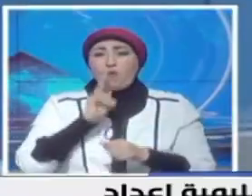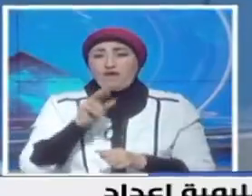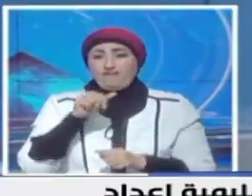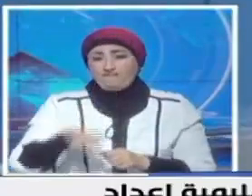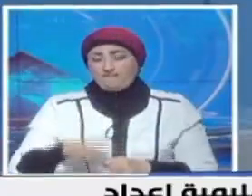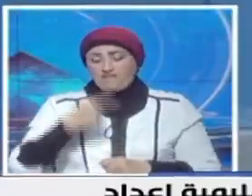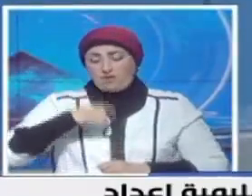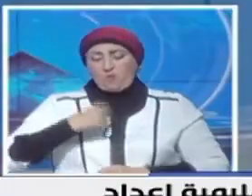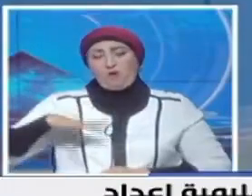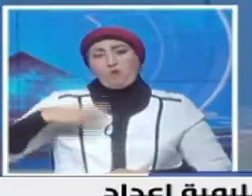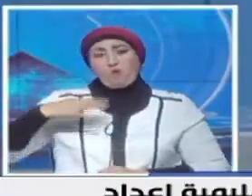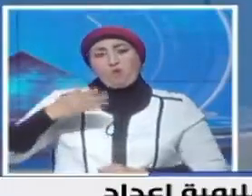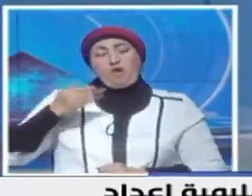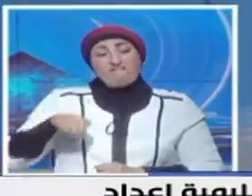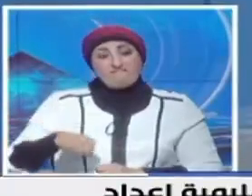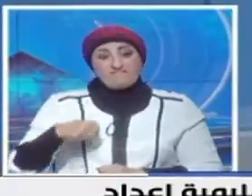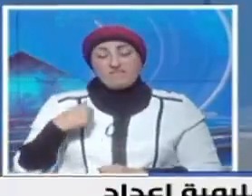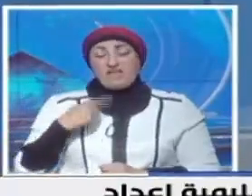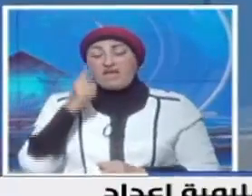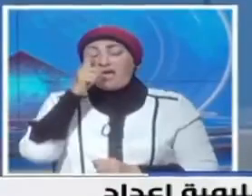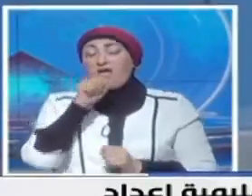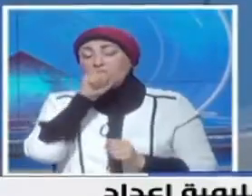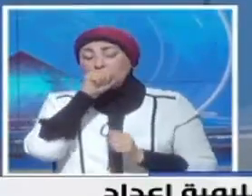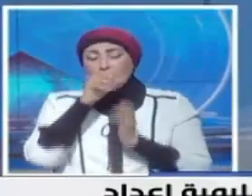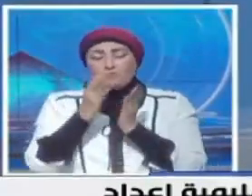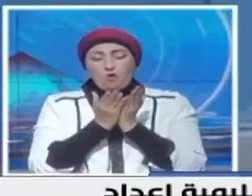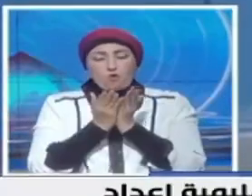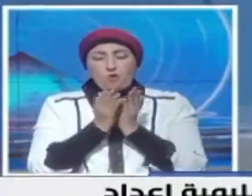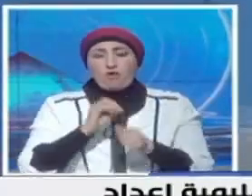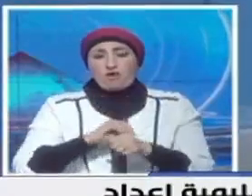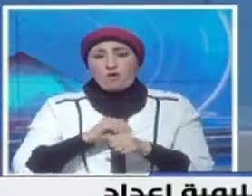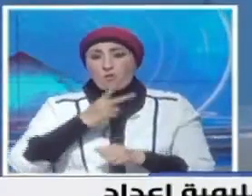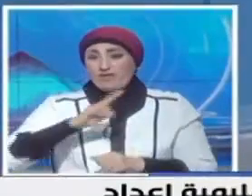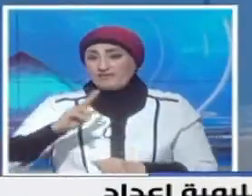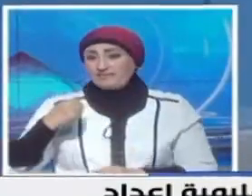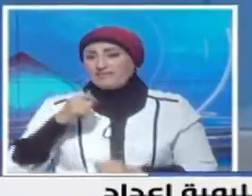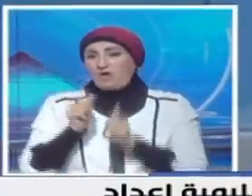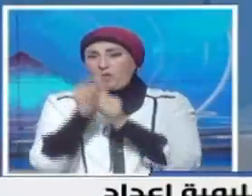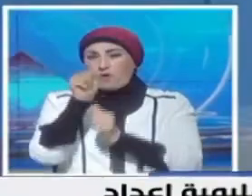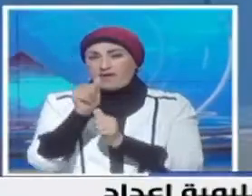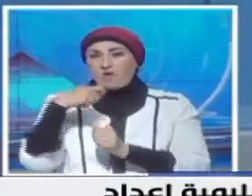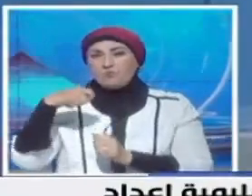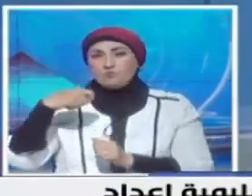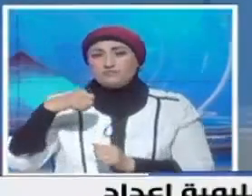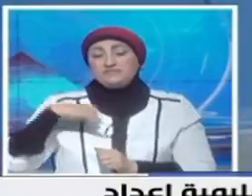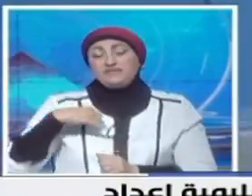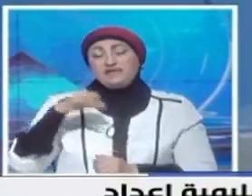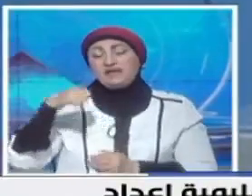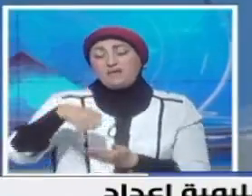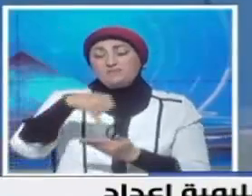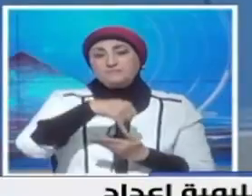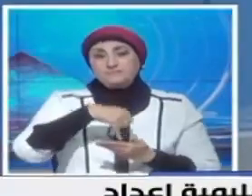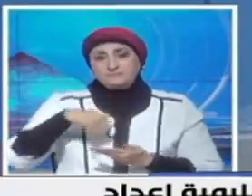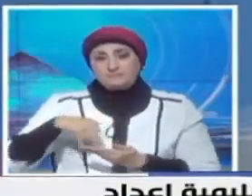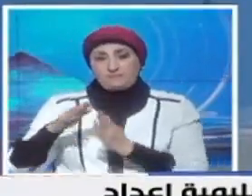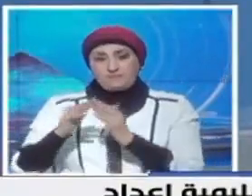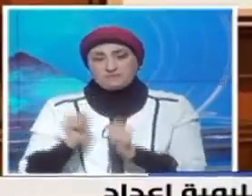يد كبار القراء. جاء ذلك خلال اجتماع الوزير بوكلاء الوزارة ومديري المديريات الإقليمية.